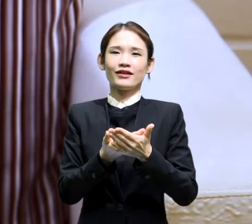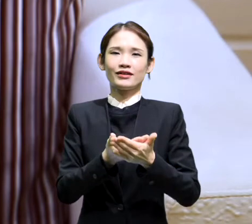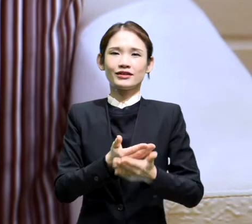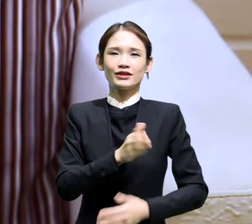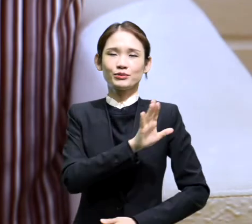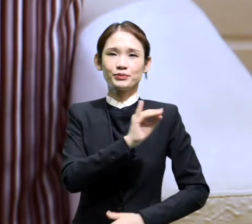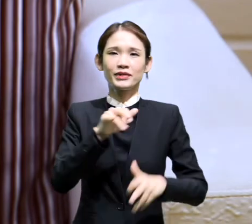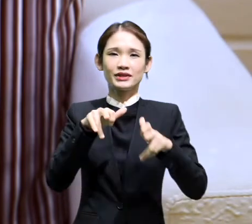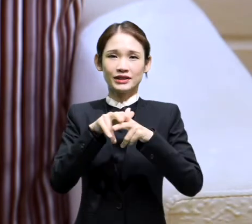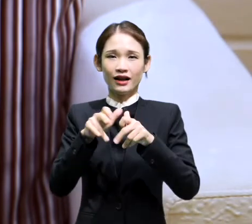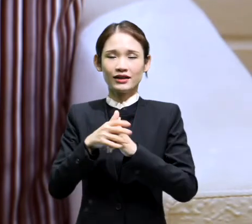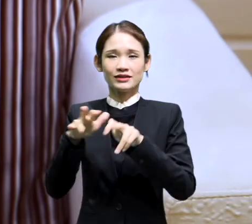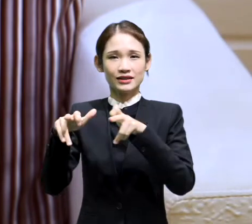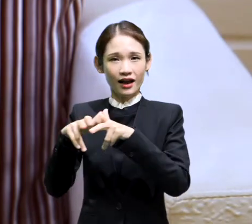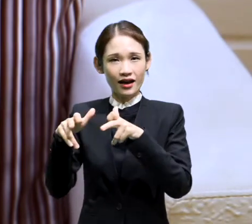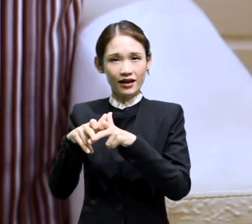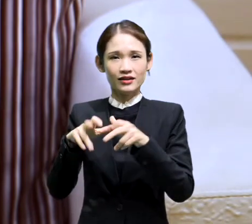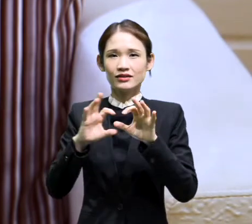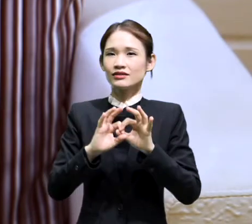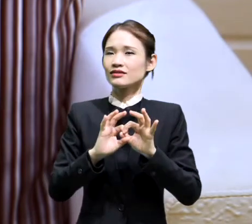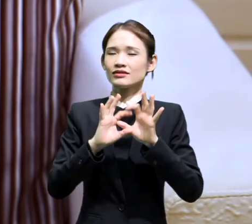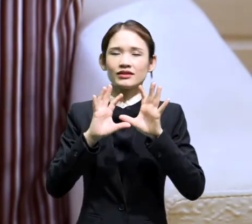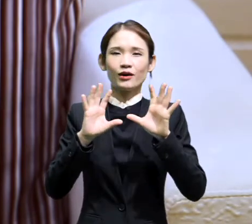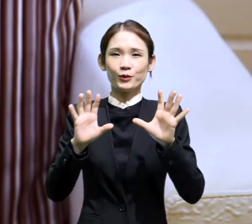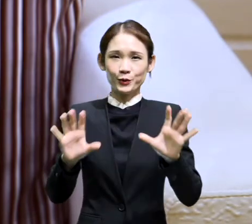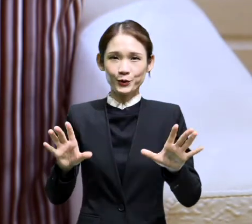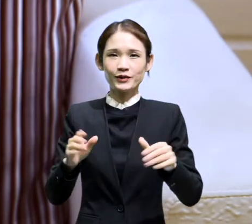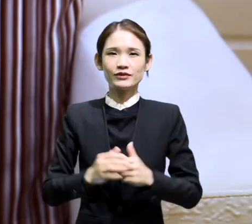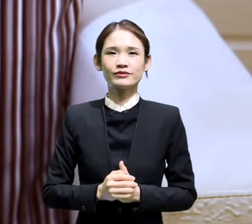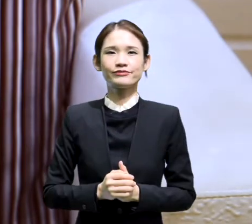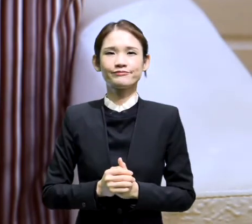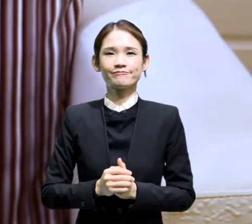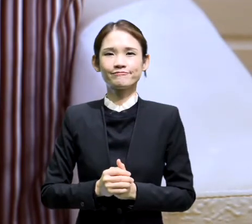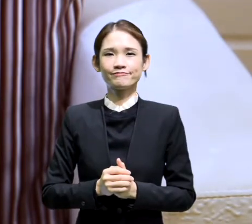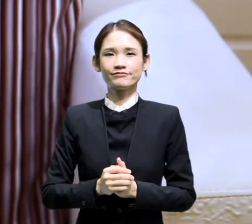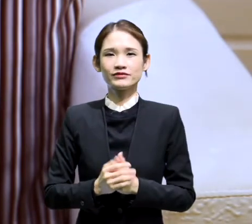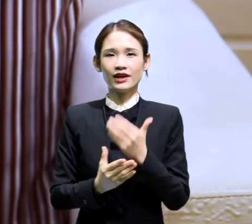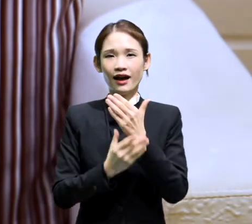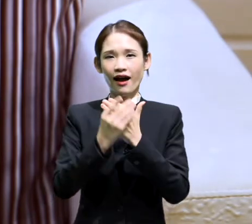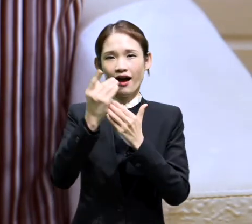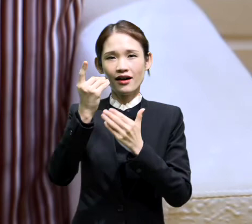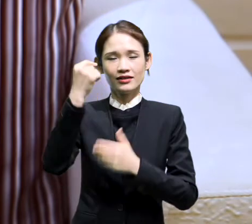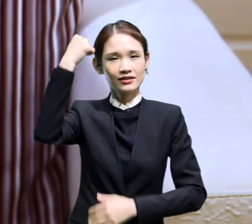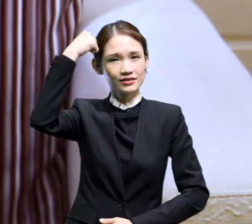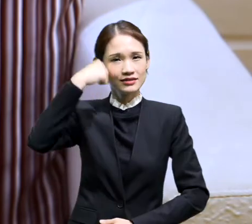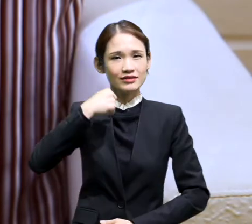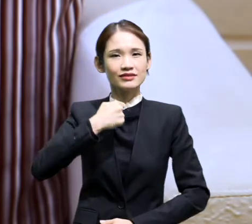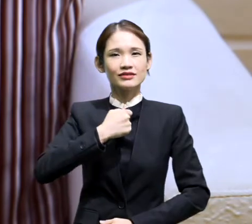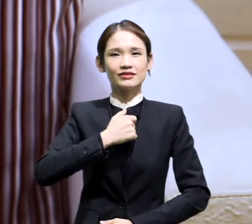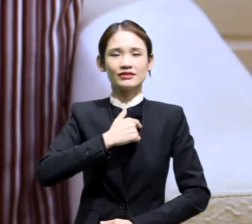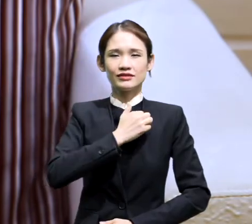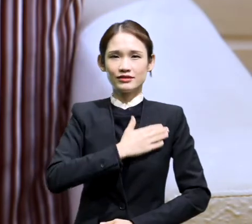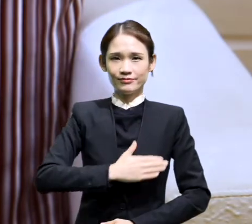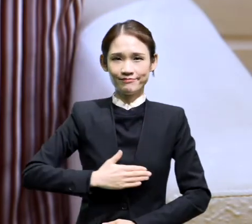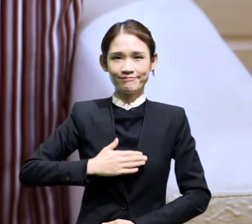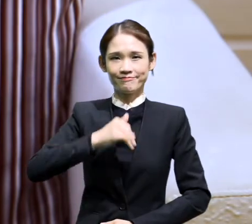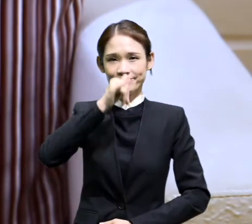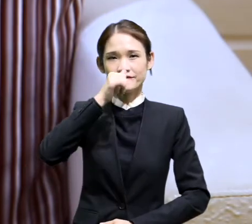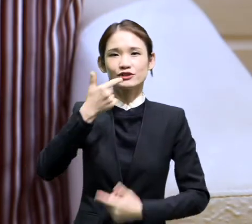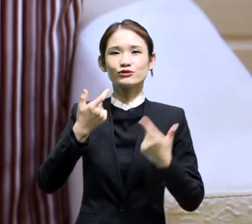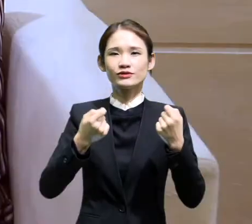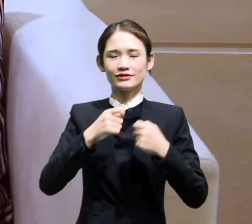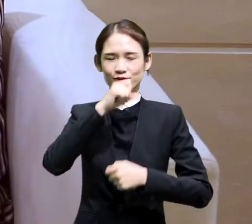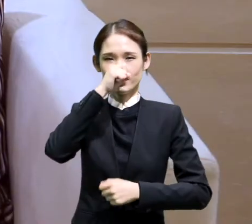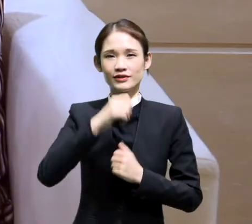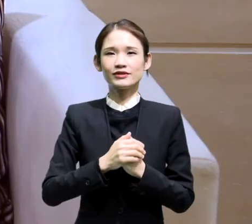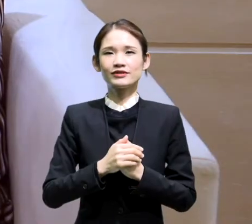하고 비장애인과 장애인 그거를 떠나서 이렇게 좀 하나가 됐다는 그런 느낌이 들어서 너무